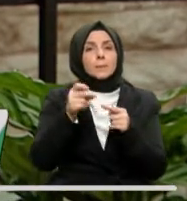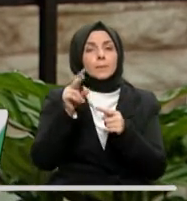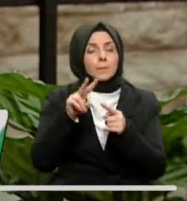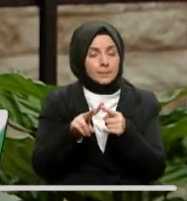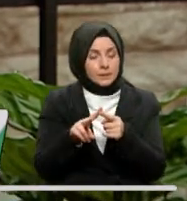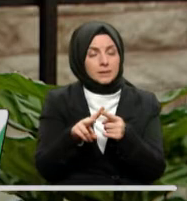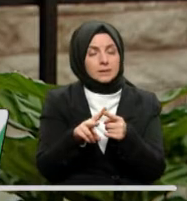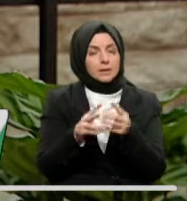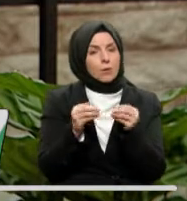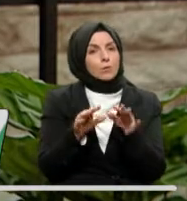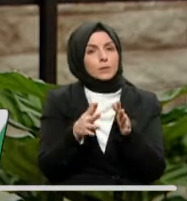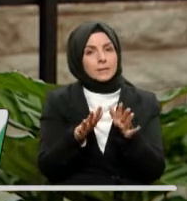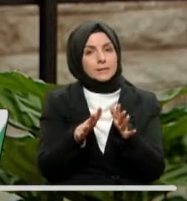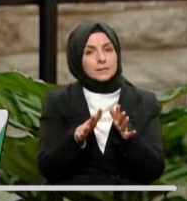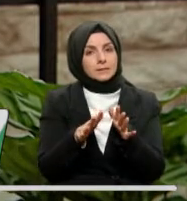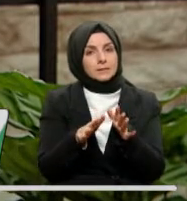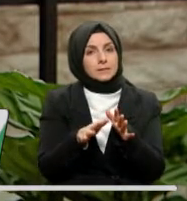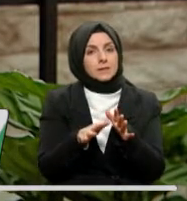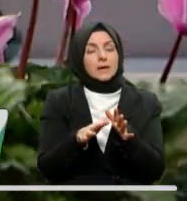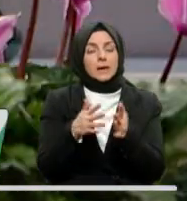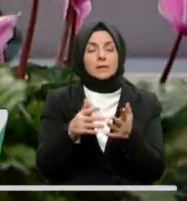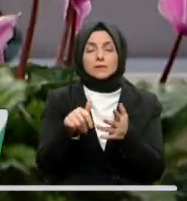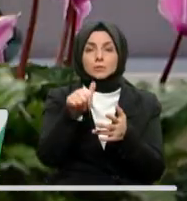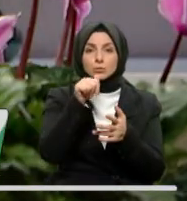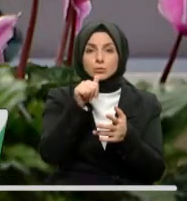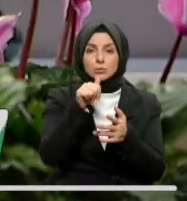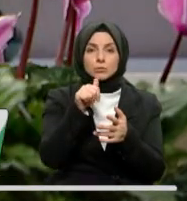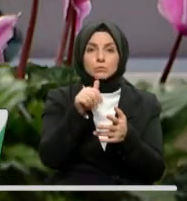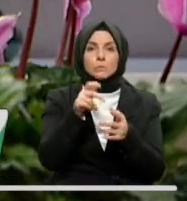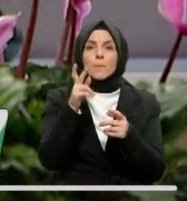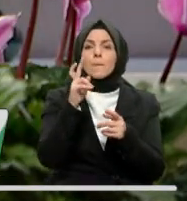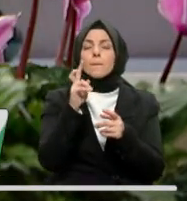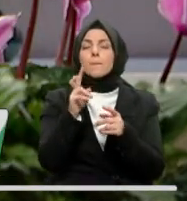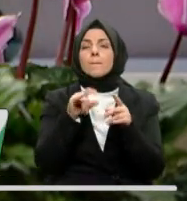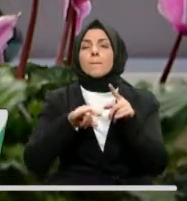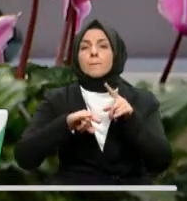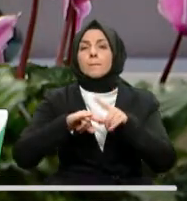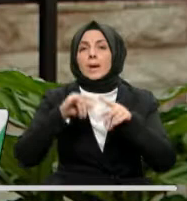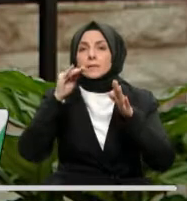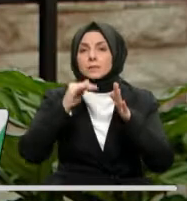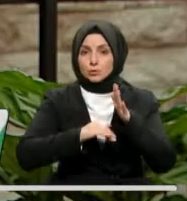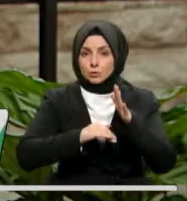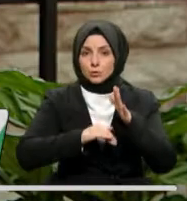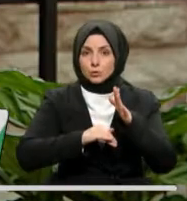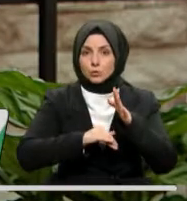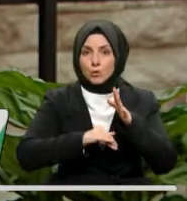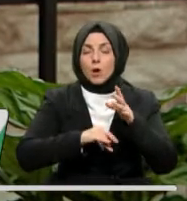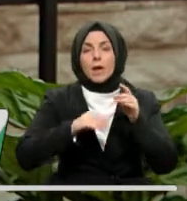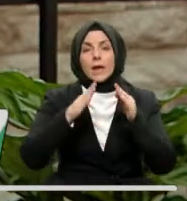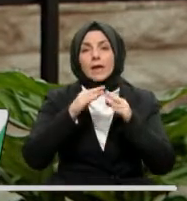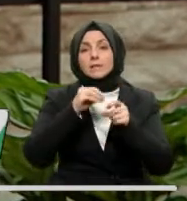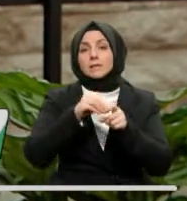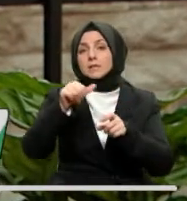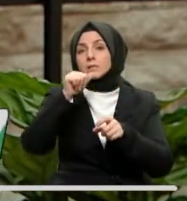Saçların eski maddesi Salisilik asit suyu plakasını düşünüyor içtiğimiz suyun ve evdeki işlemi çeşme suları piyasa yedin üzerinde